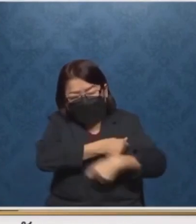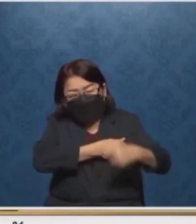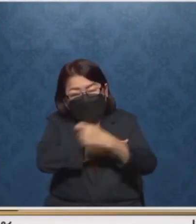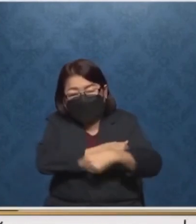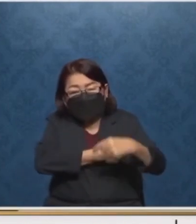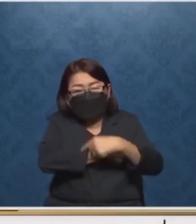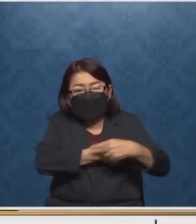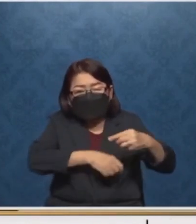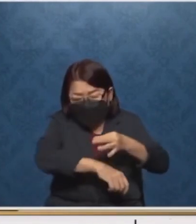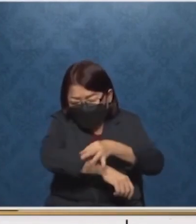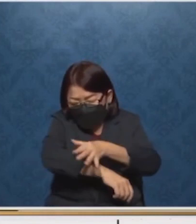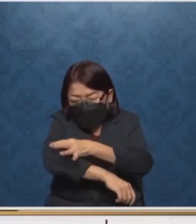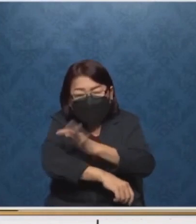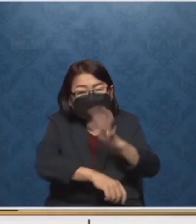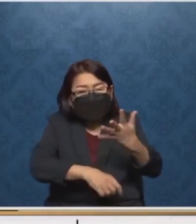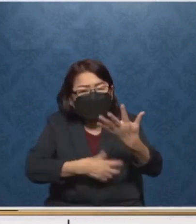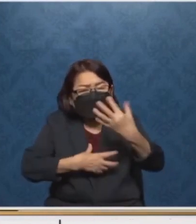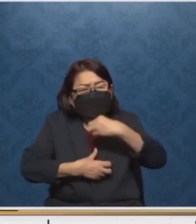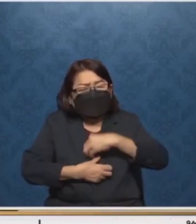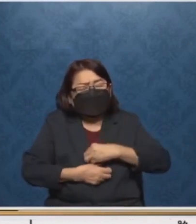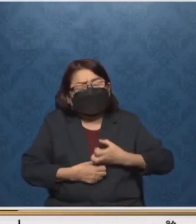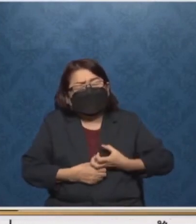ายค่ะท่านประธาน